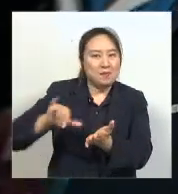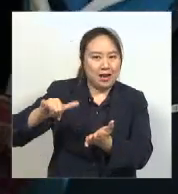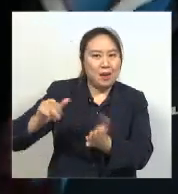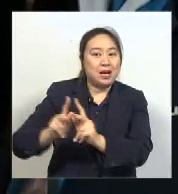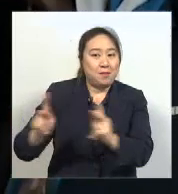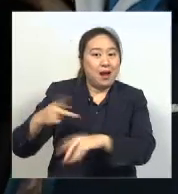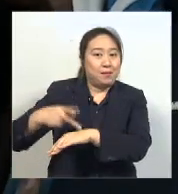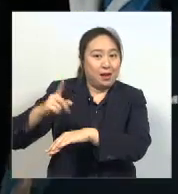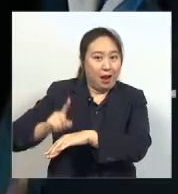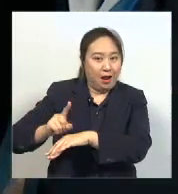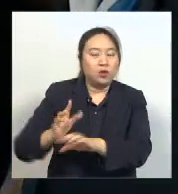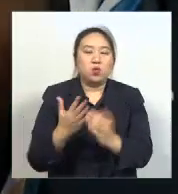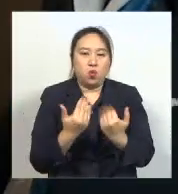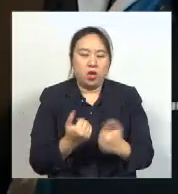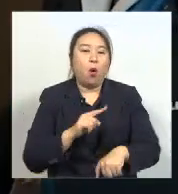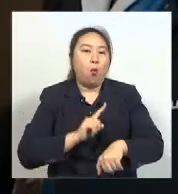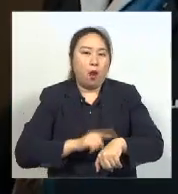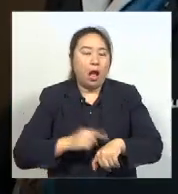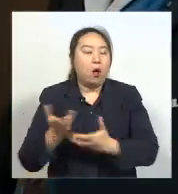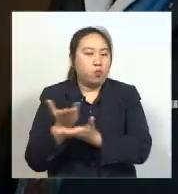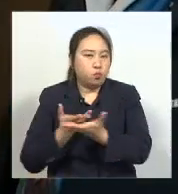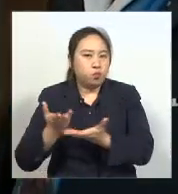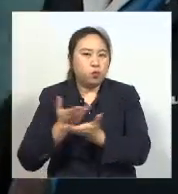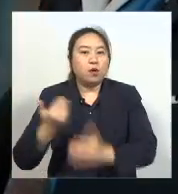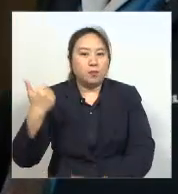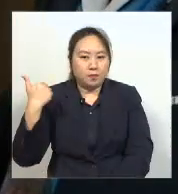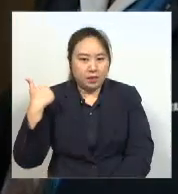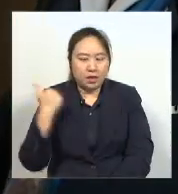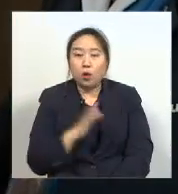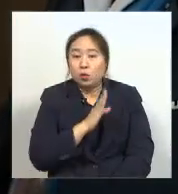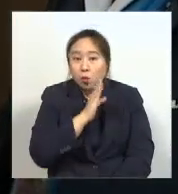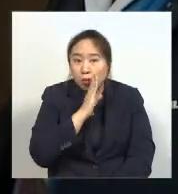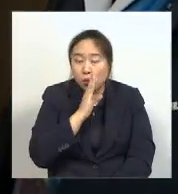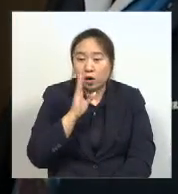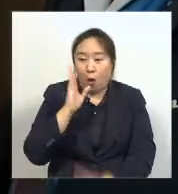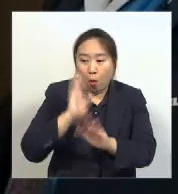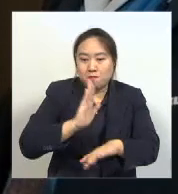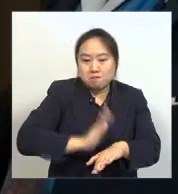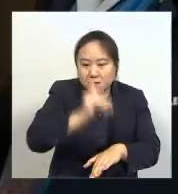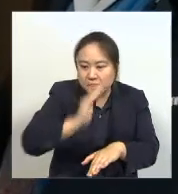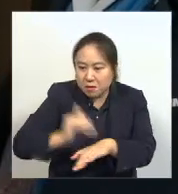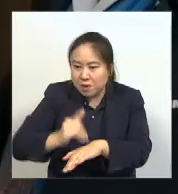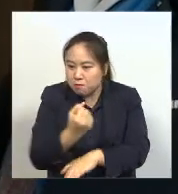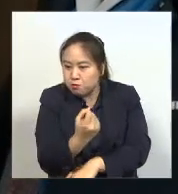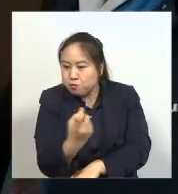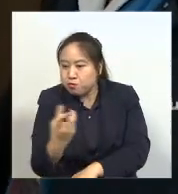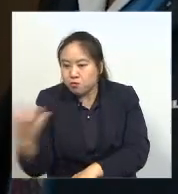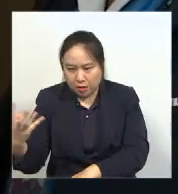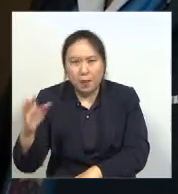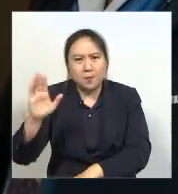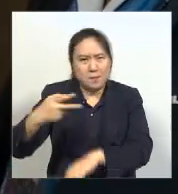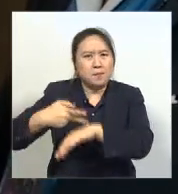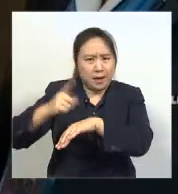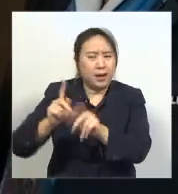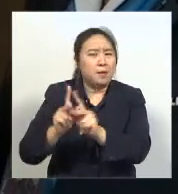ครับเห็นว่าขณะนี้ยังมีเวลาในการหารือกันเพราะหากมีคนที่มีความสามารถหลายคนก็สามารถมาทำหน้าที่เป็นประธานกรร